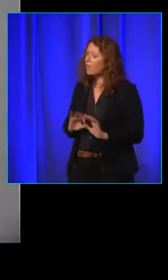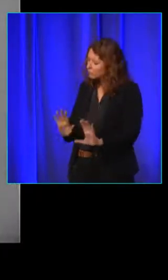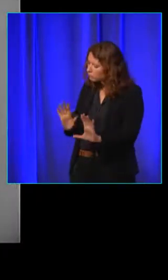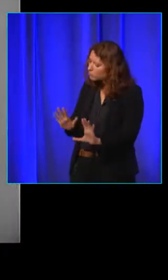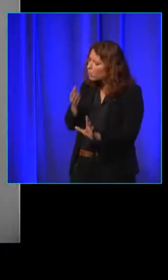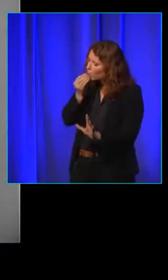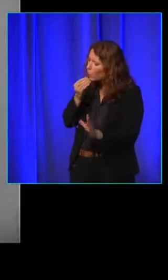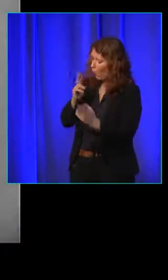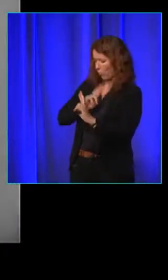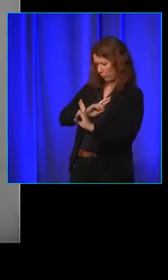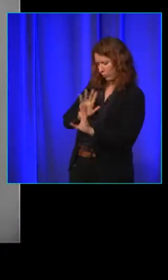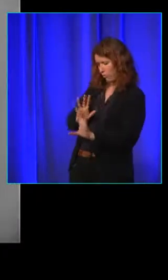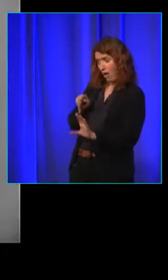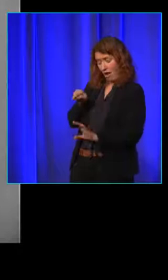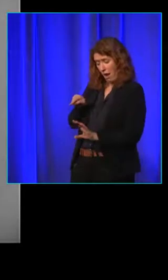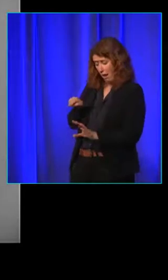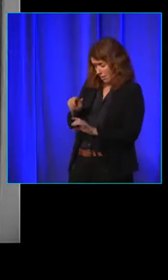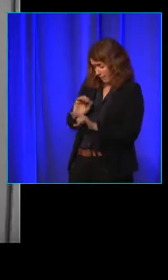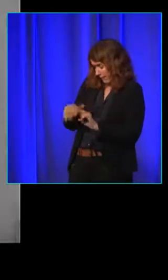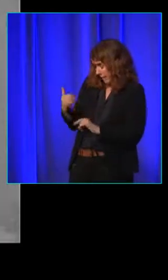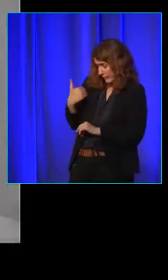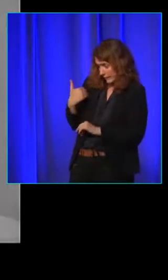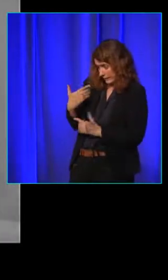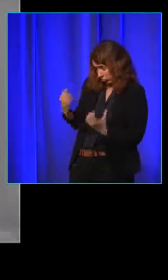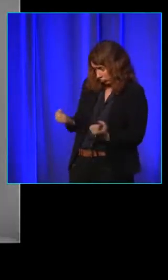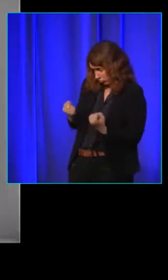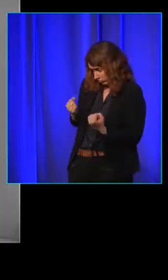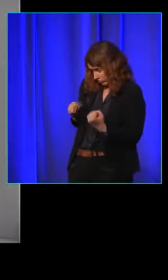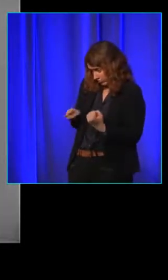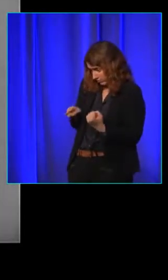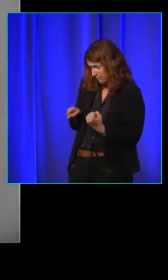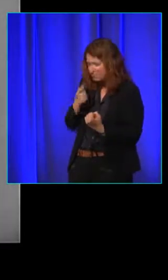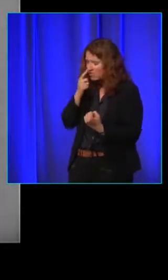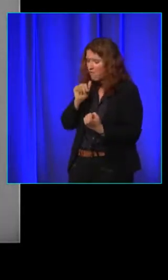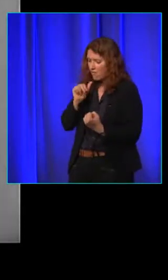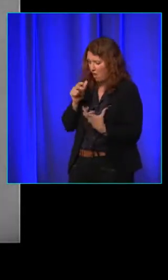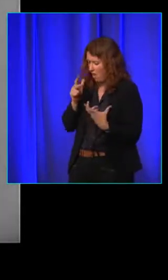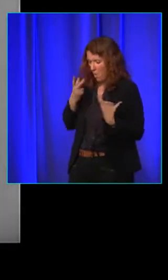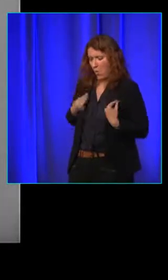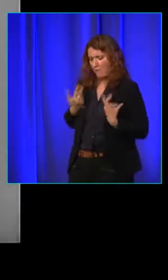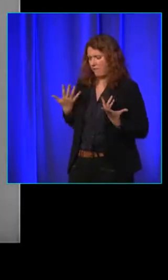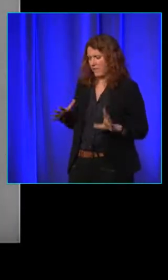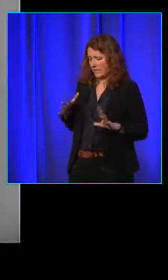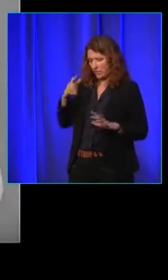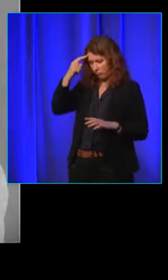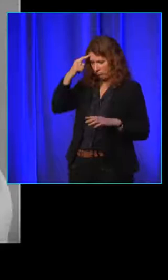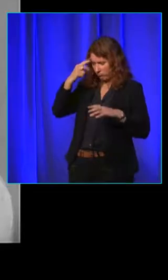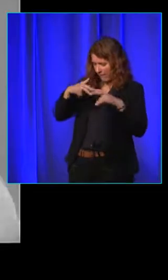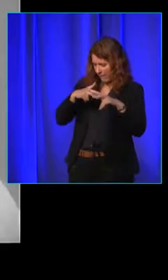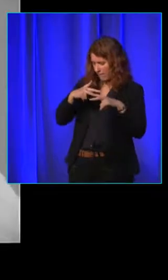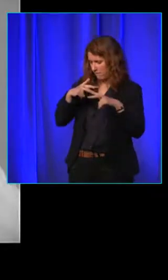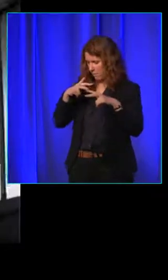Ce que vous venez de faire reste gravé dans votre mémoire nerveuse, psychique, musculaire et motrice.